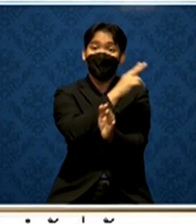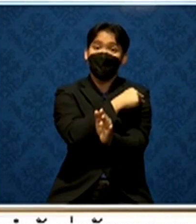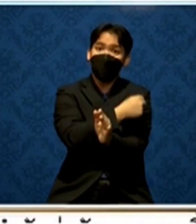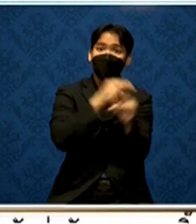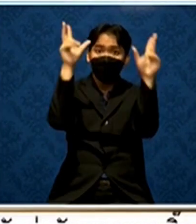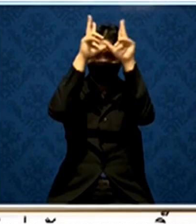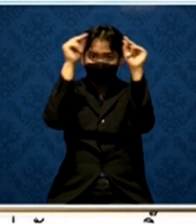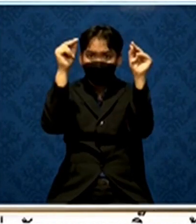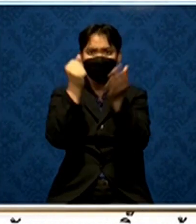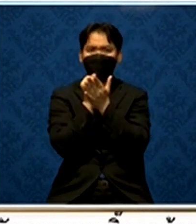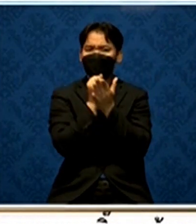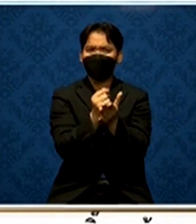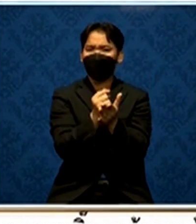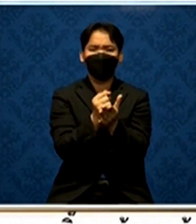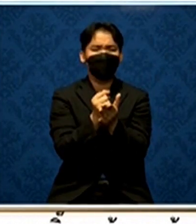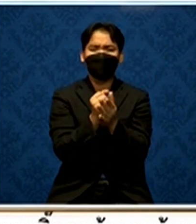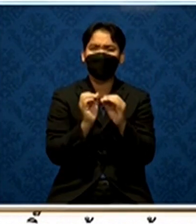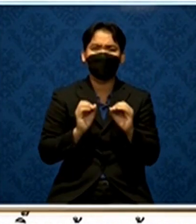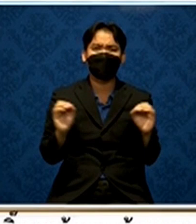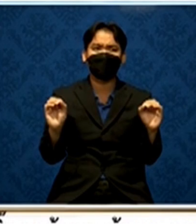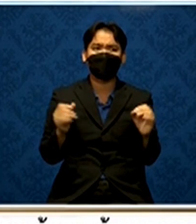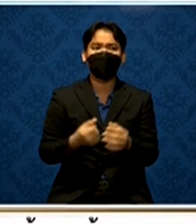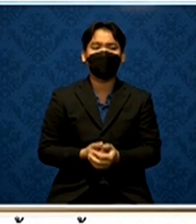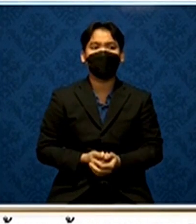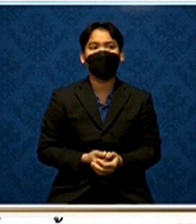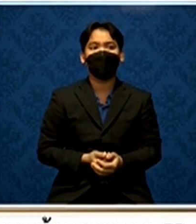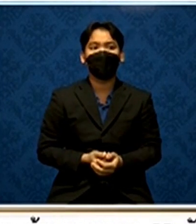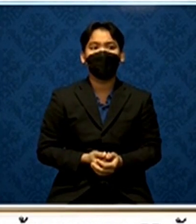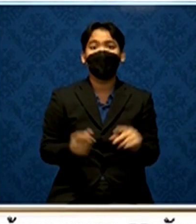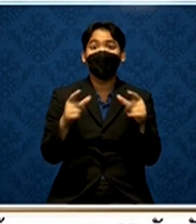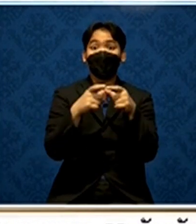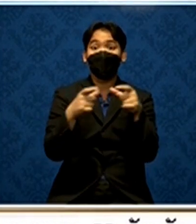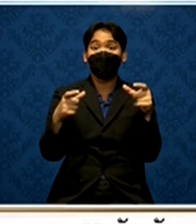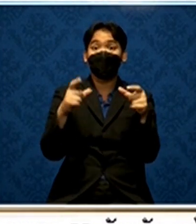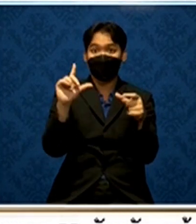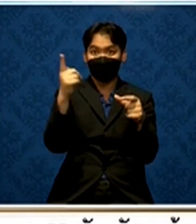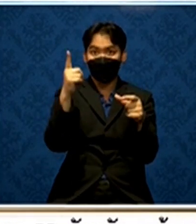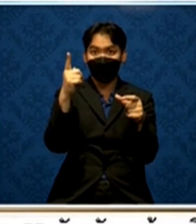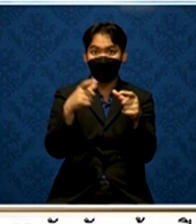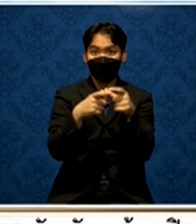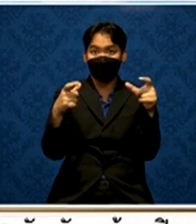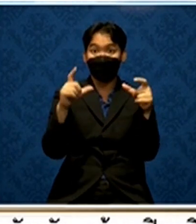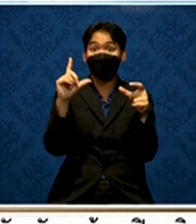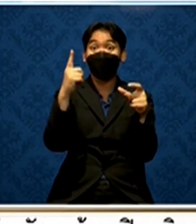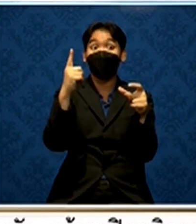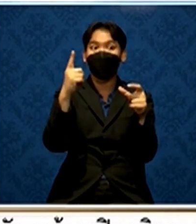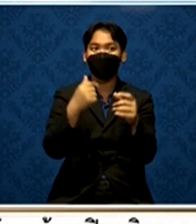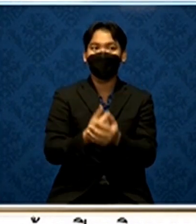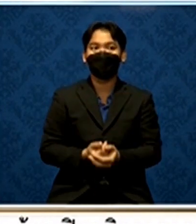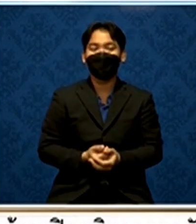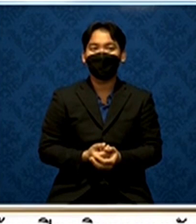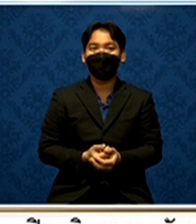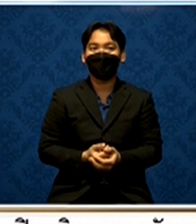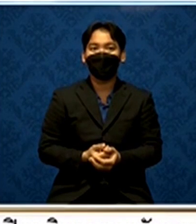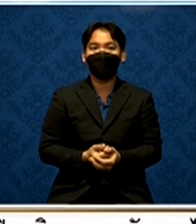2ครับงบประมาณของสำนักงานหลักประกันสุขภาพแห่งชาติครับหรืองบบัตรทองที่พวกเรารู้จักกันโดยพิจารณา